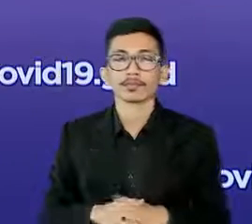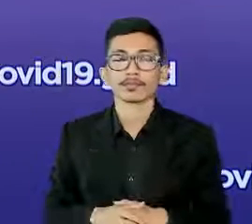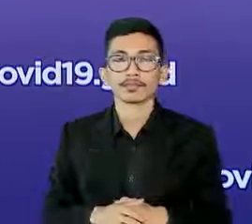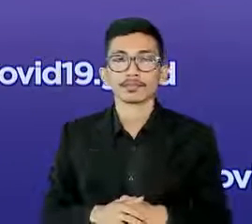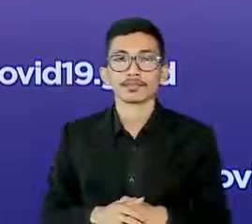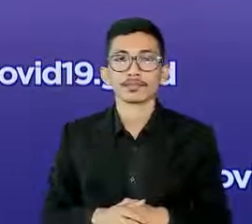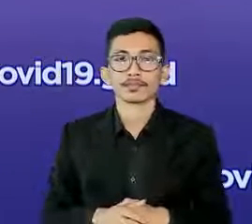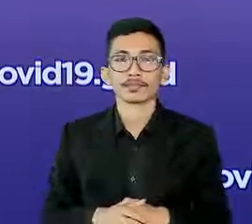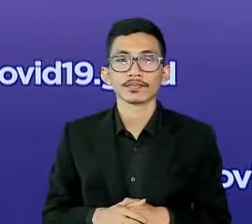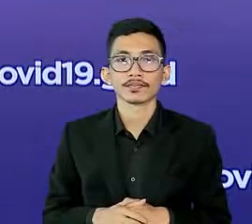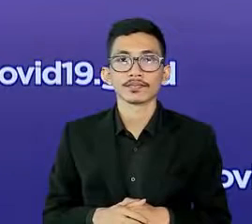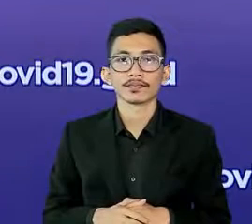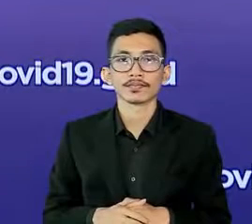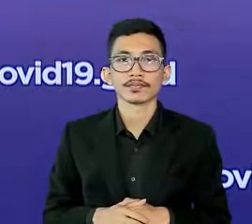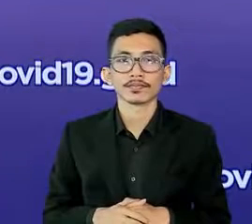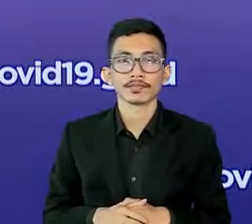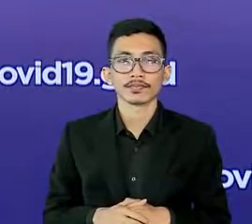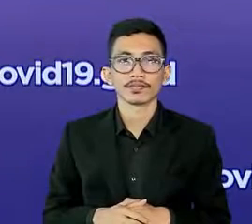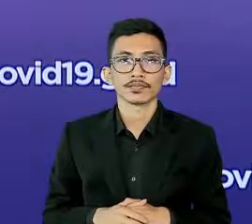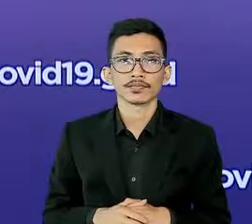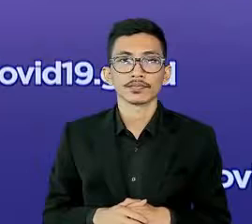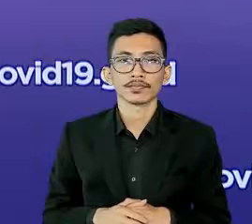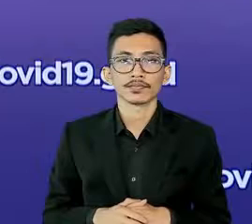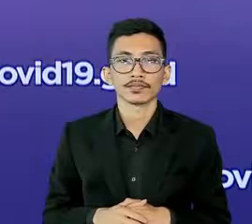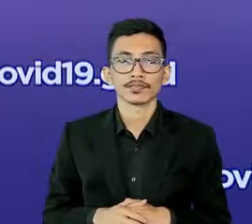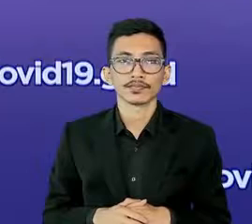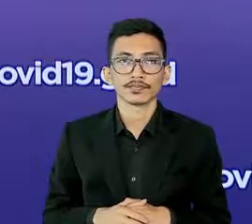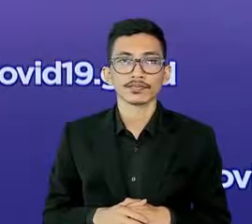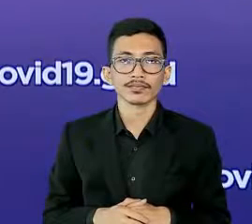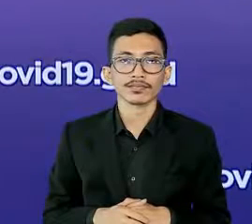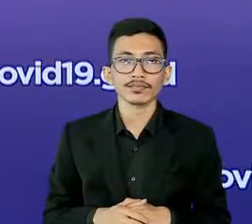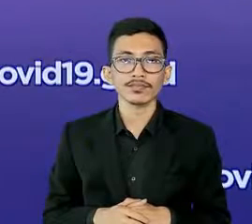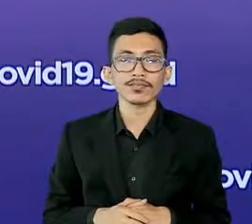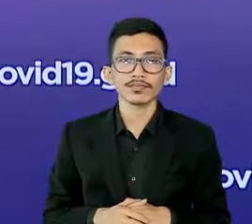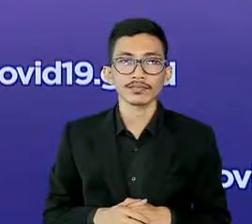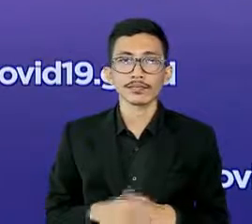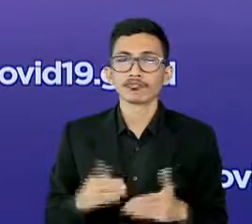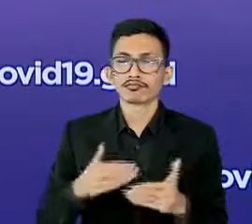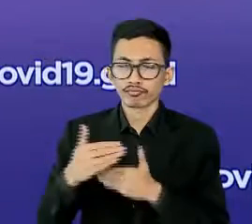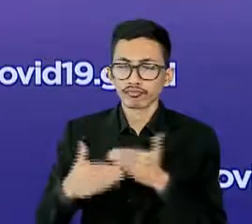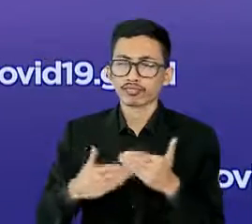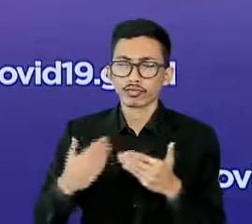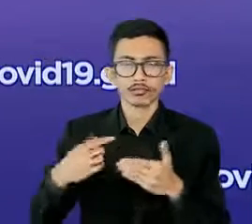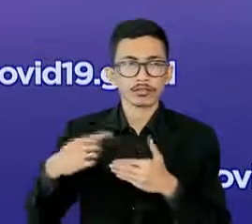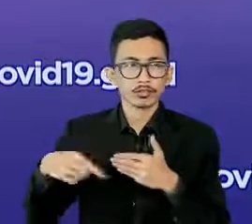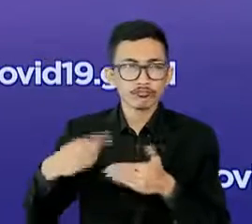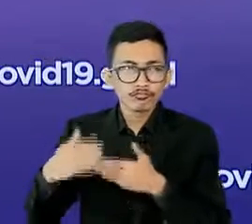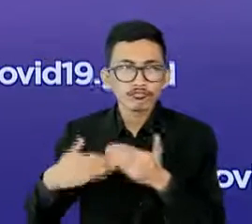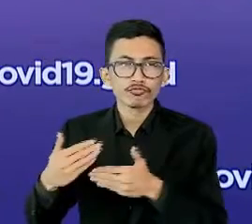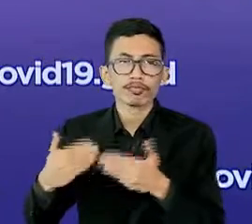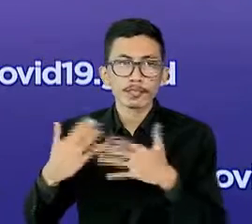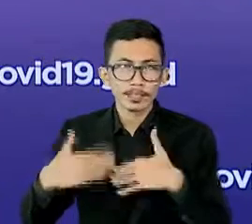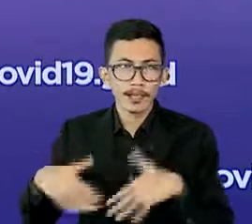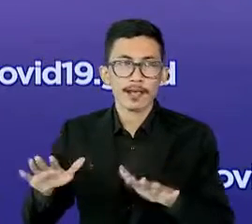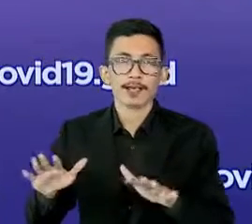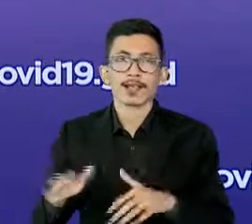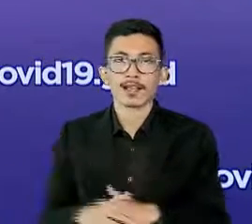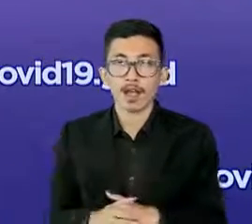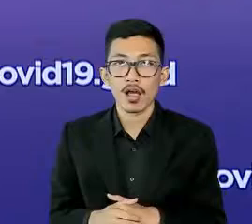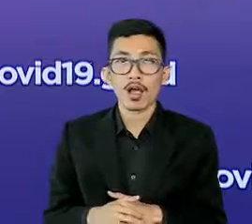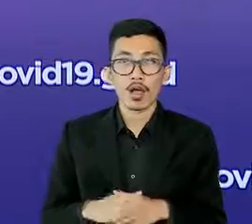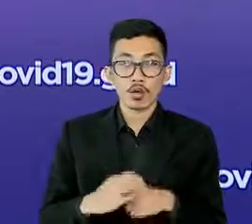aku Fit nasional dan selanjutnya sampai dengan hal penanganan selesai kemudian bagi yang tidak